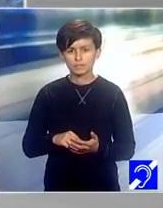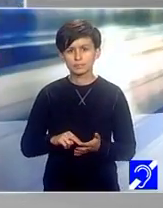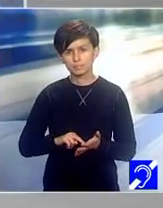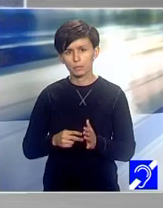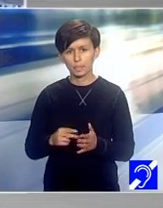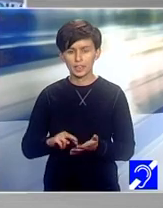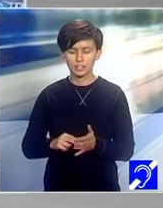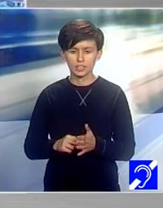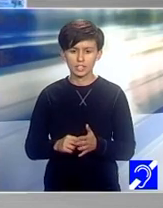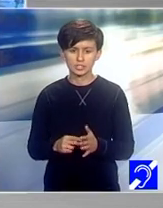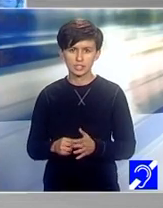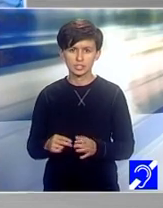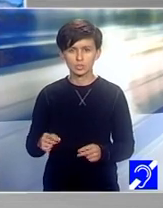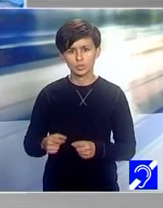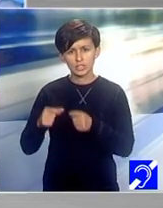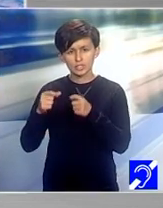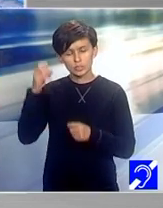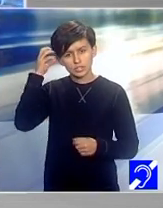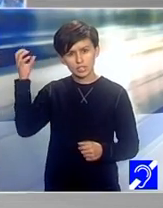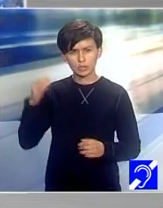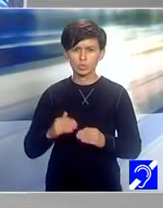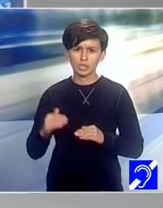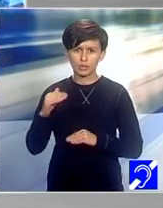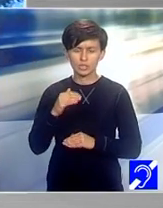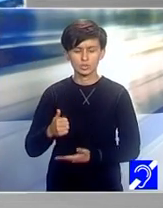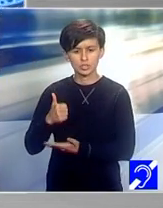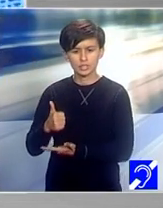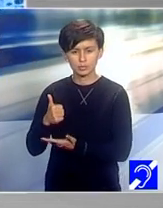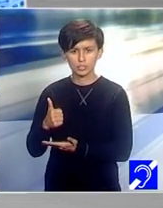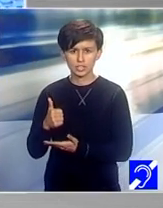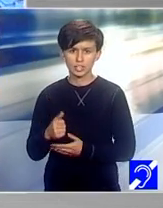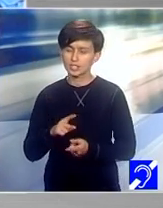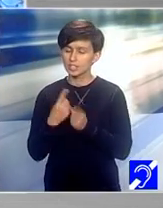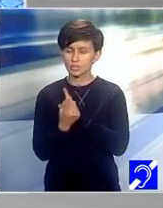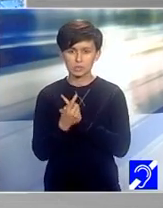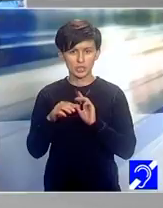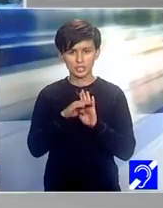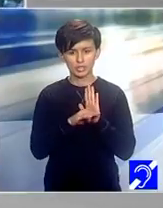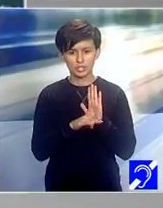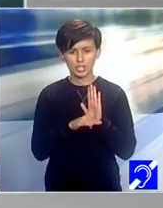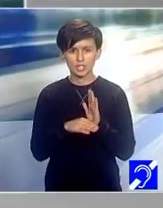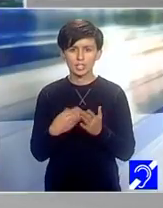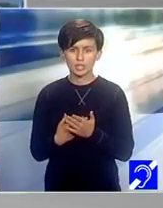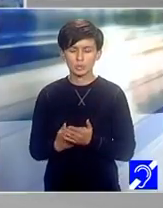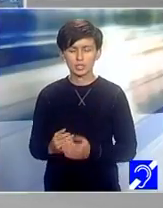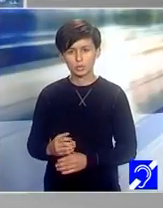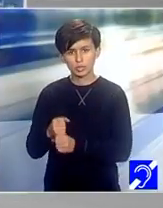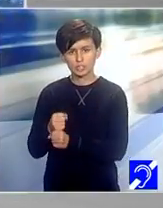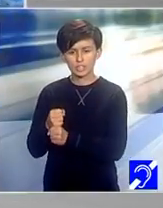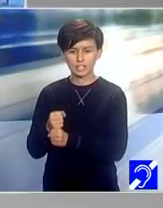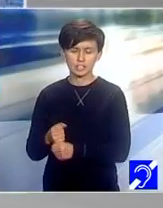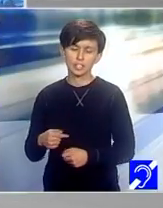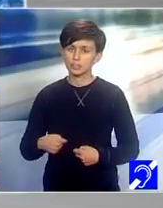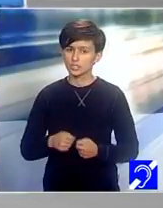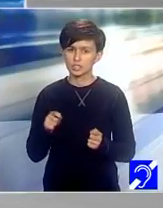instituțiile de cultură. În tot acest timp au crescut bugetele din partea administrației, s-au schimbat regulamentele pentru finanțarea operatorilor culturali și